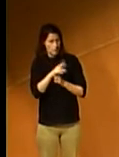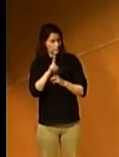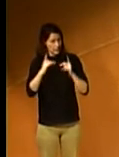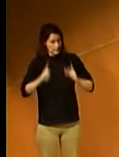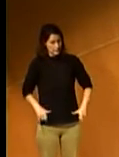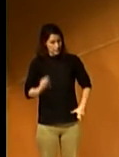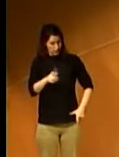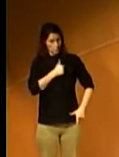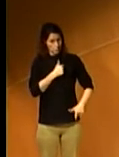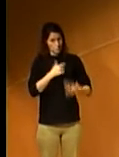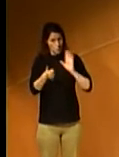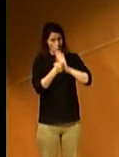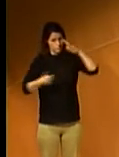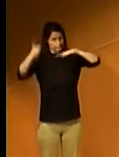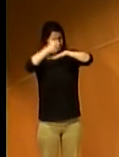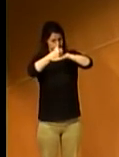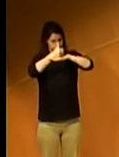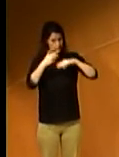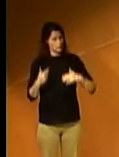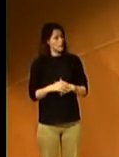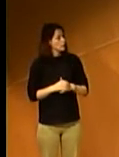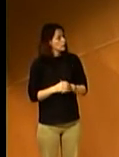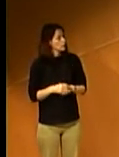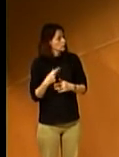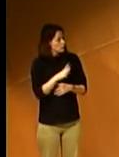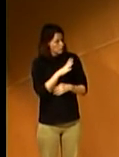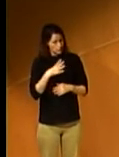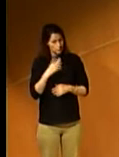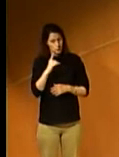de diriger. Voilà, donc Madame Donorio,